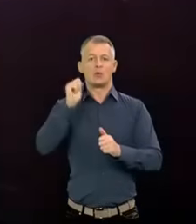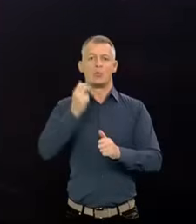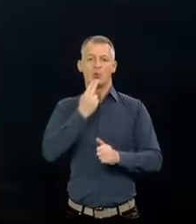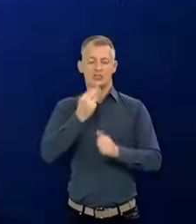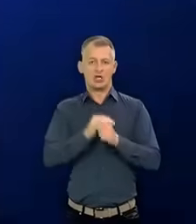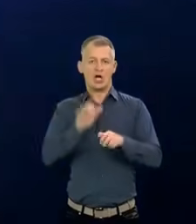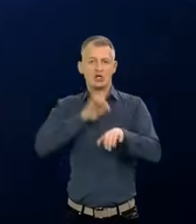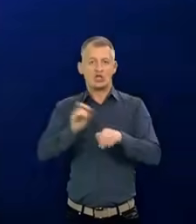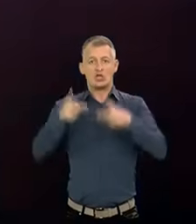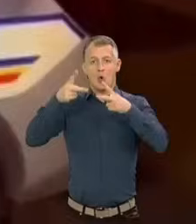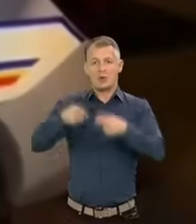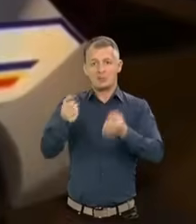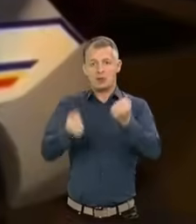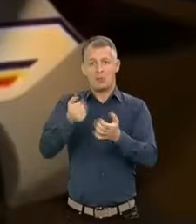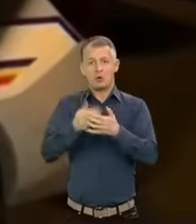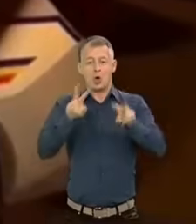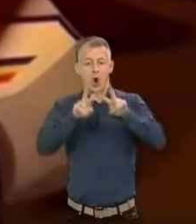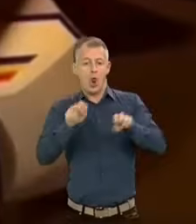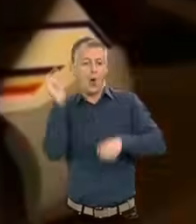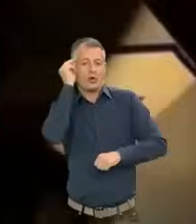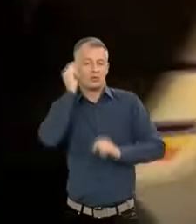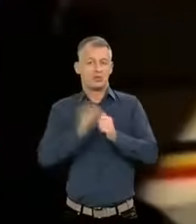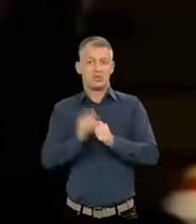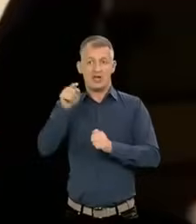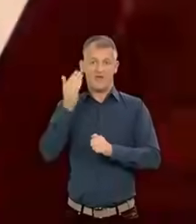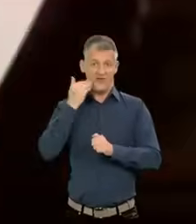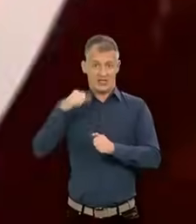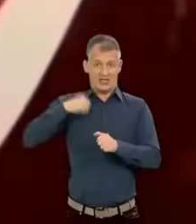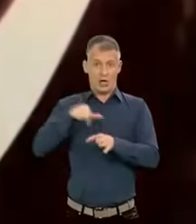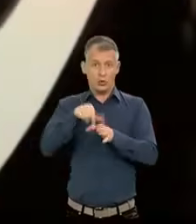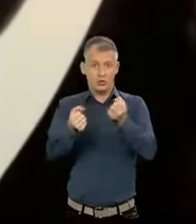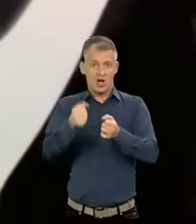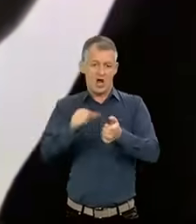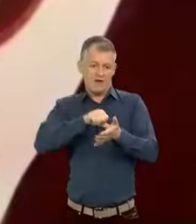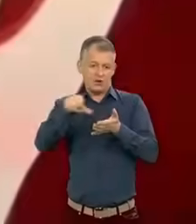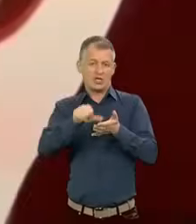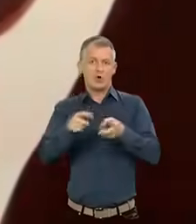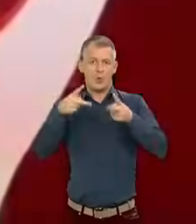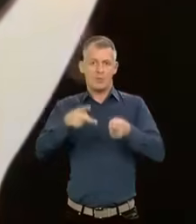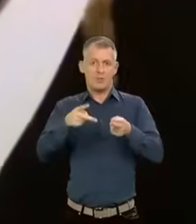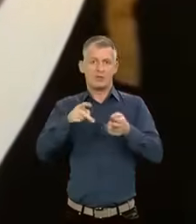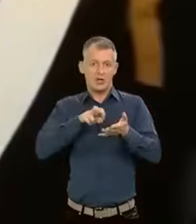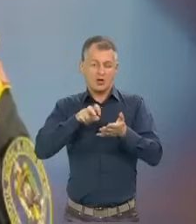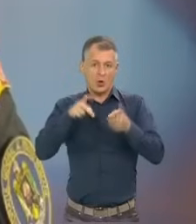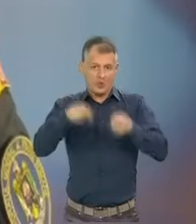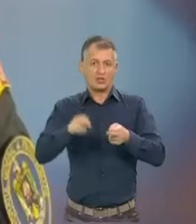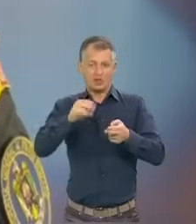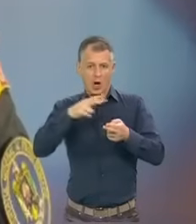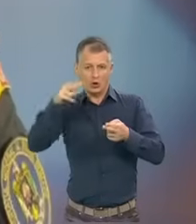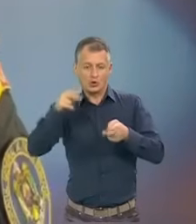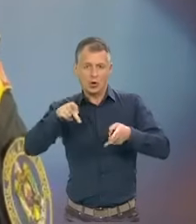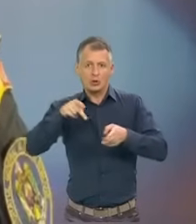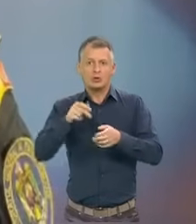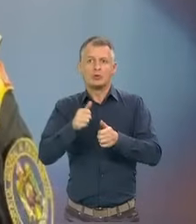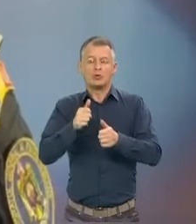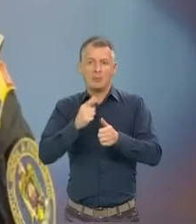autoturismul pentru un control de rutină dar tânăra de la volan a refuzat să oprească și a continuat drumul polițiștii din cadrul subunității au pornit